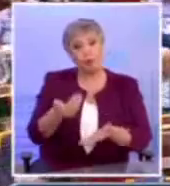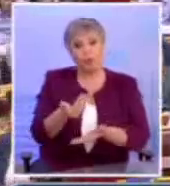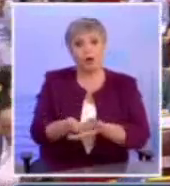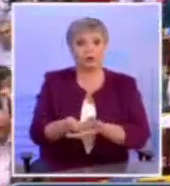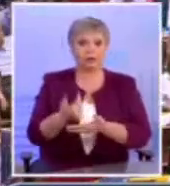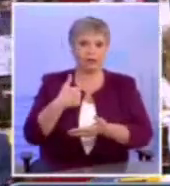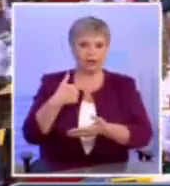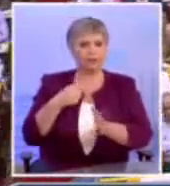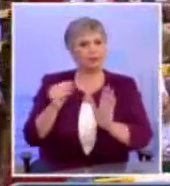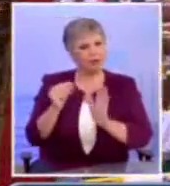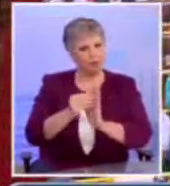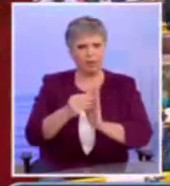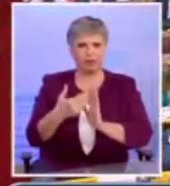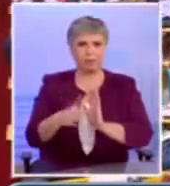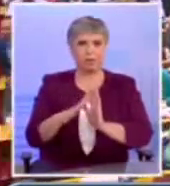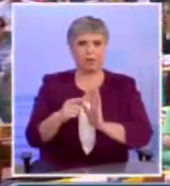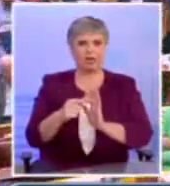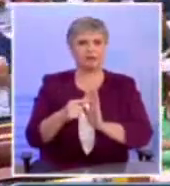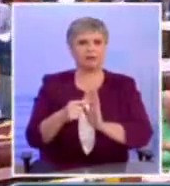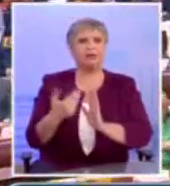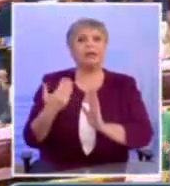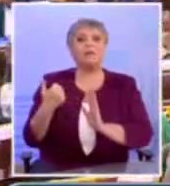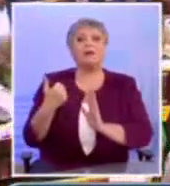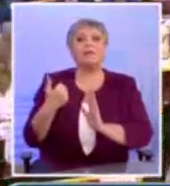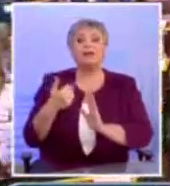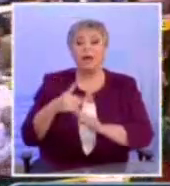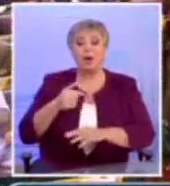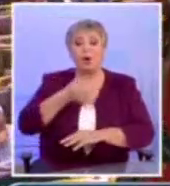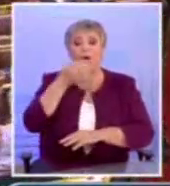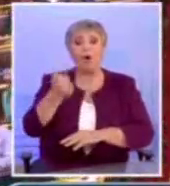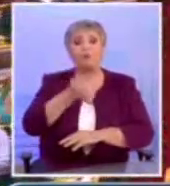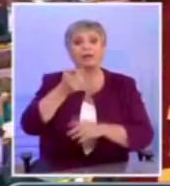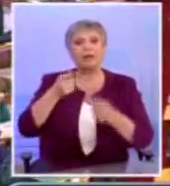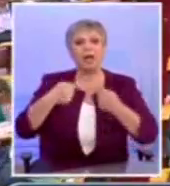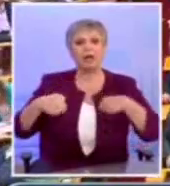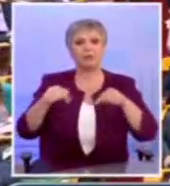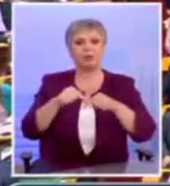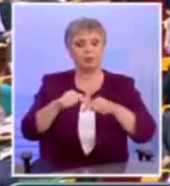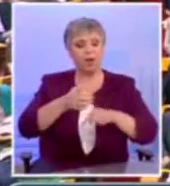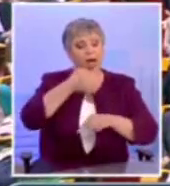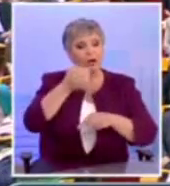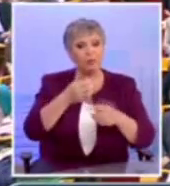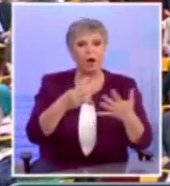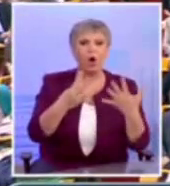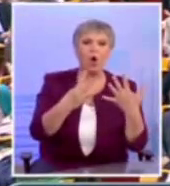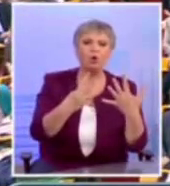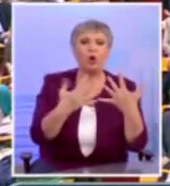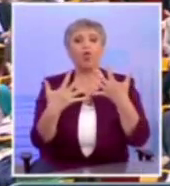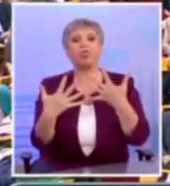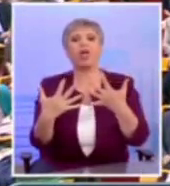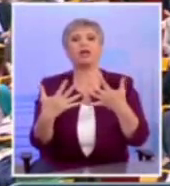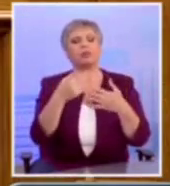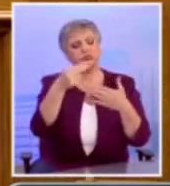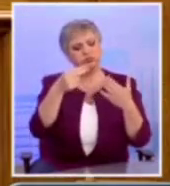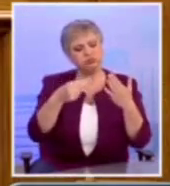προτάσεις. Στην ομιλία μου στην Επιτροπή έδωσα 8-10 πράγματα που βαραίνουν τους πιο πλούσιους,